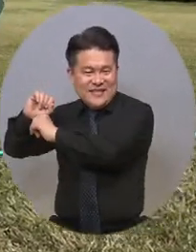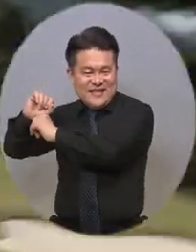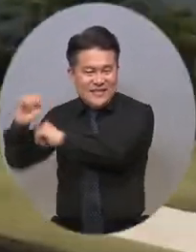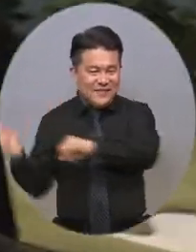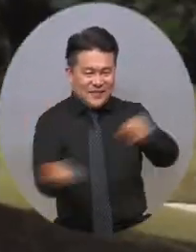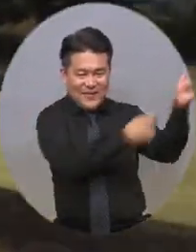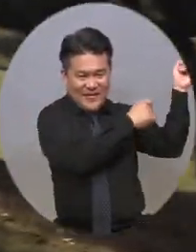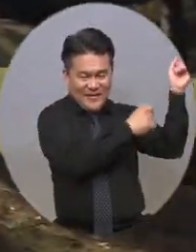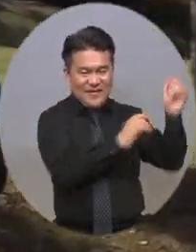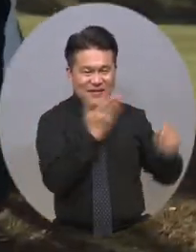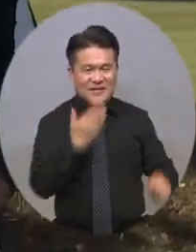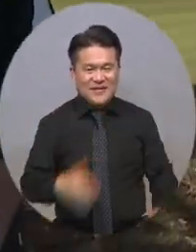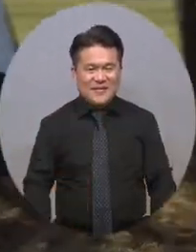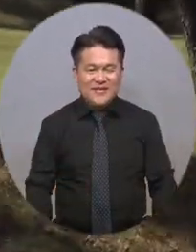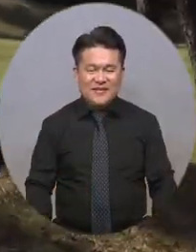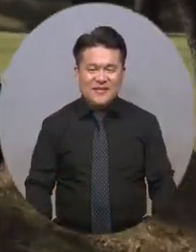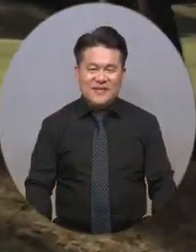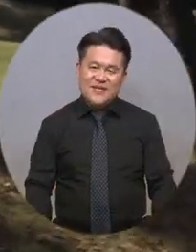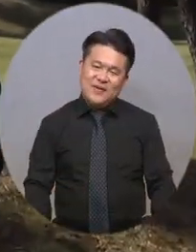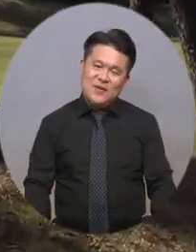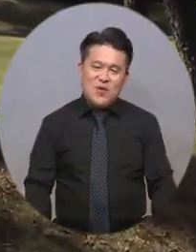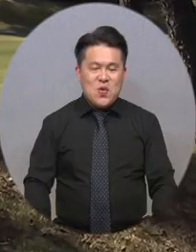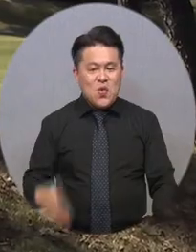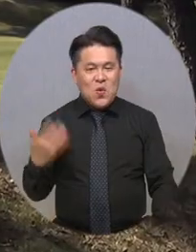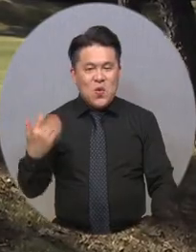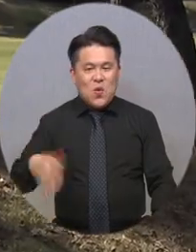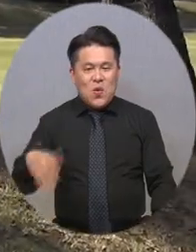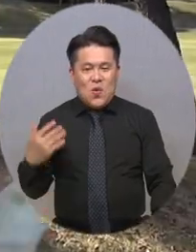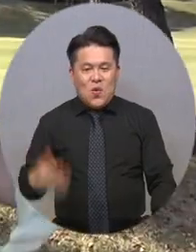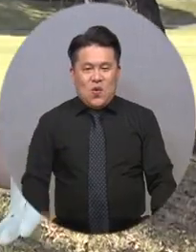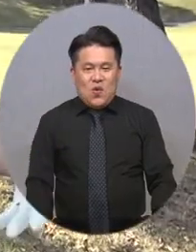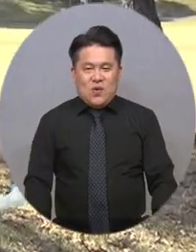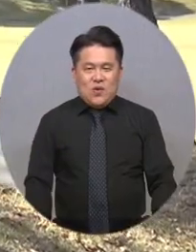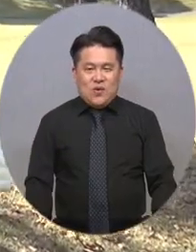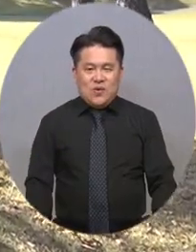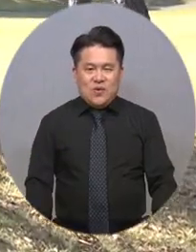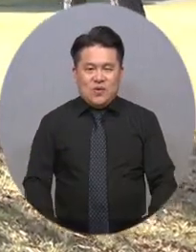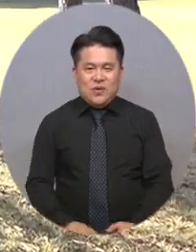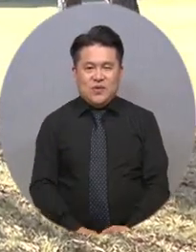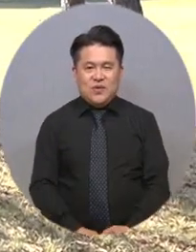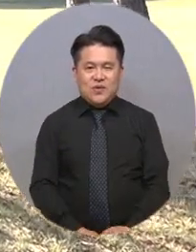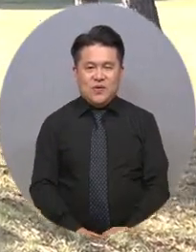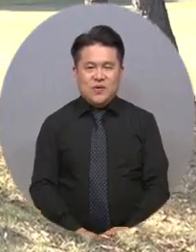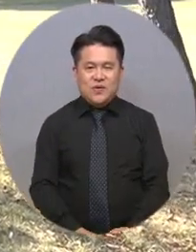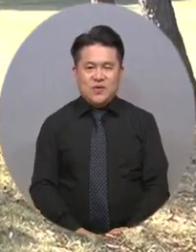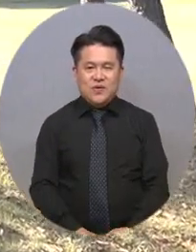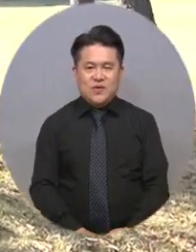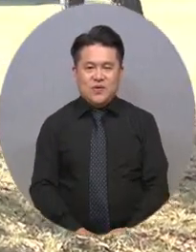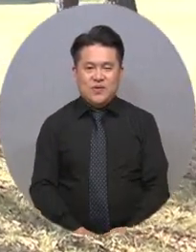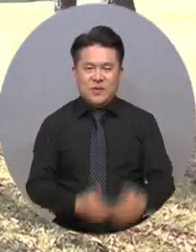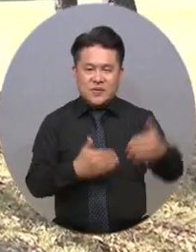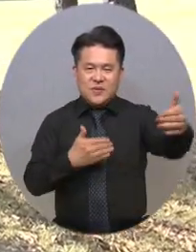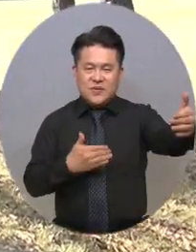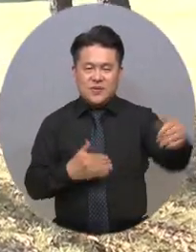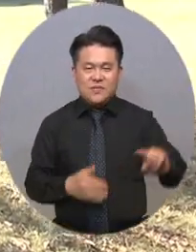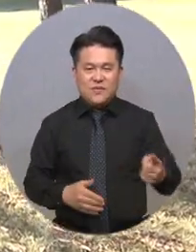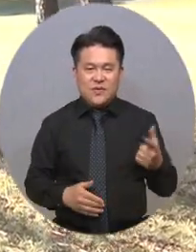열려. 야, 이거 배판올인데 이 올이 여자 레이디티랑 화이트티랑 160m 차이